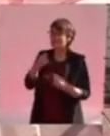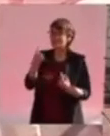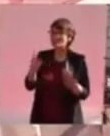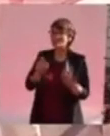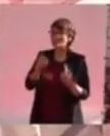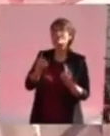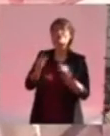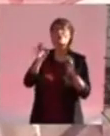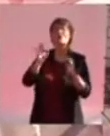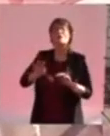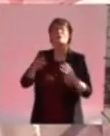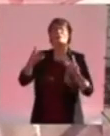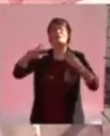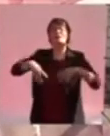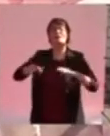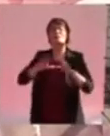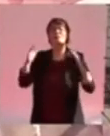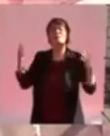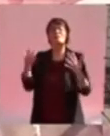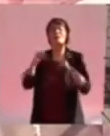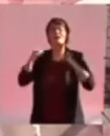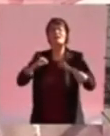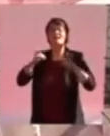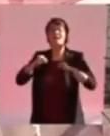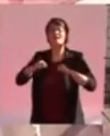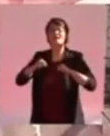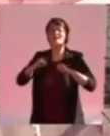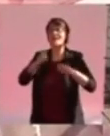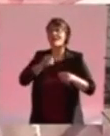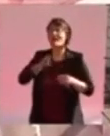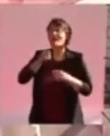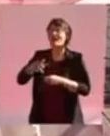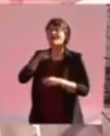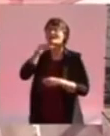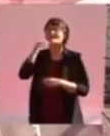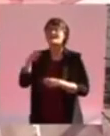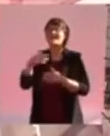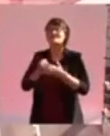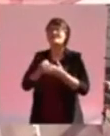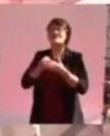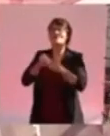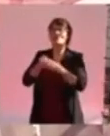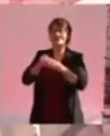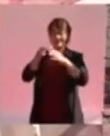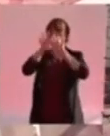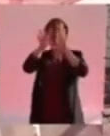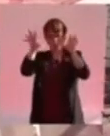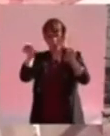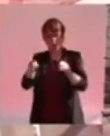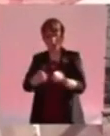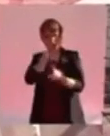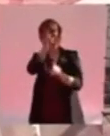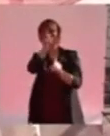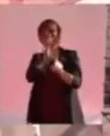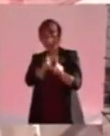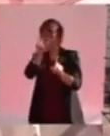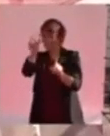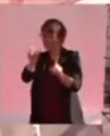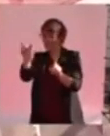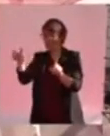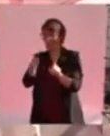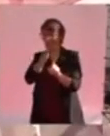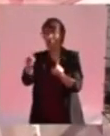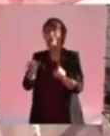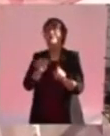ha raccomandato un sostegno globale alla persona che tenga conto non solo degli aspetti di cura ma anche